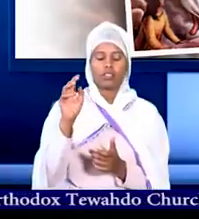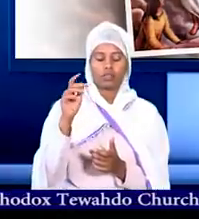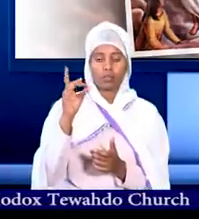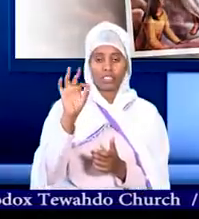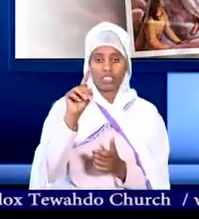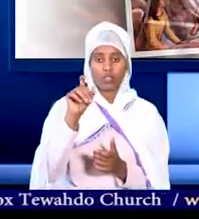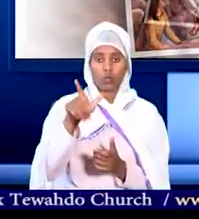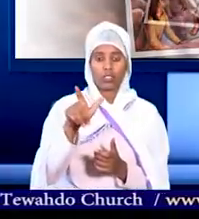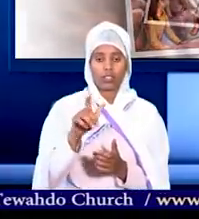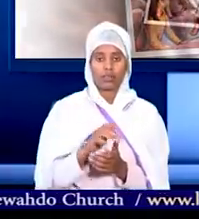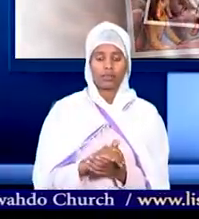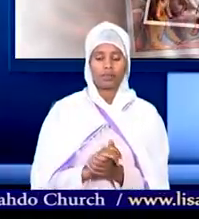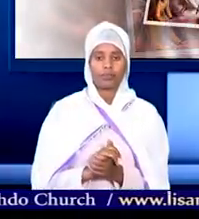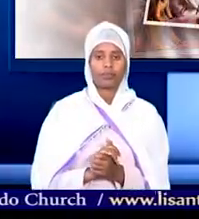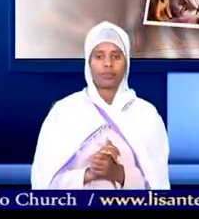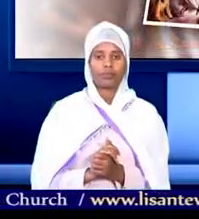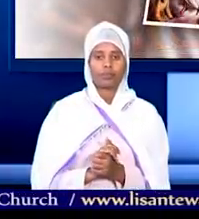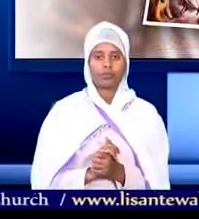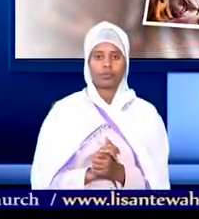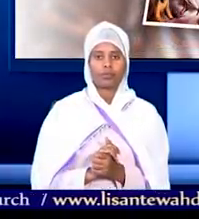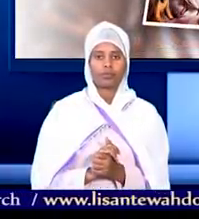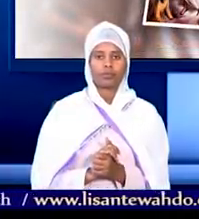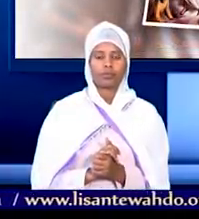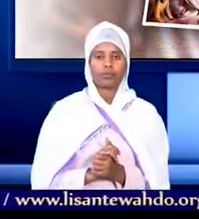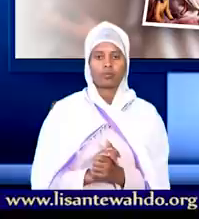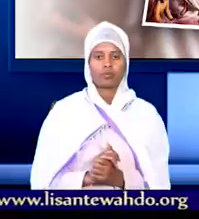ዓሰርተው ሸውዓተ